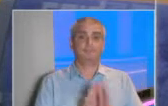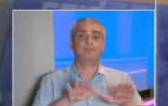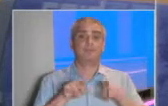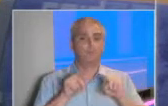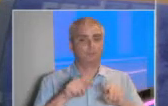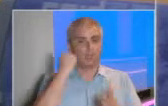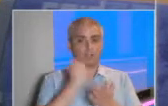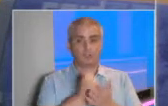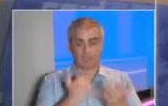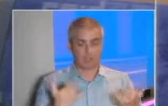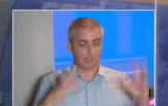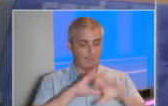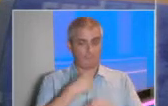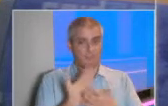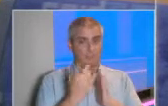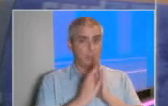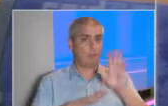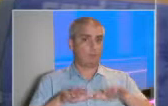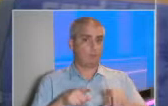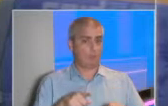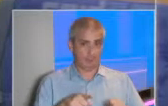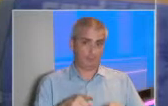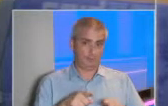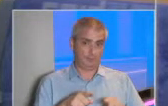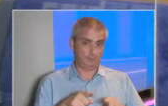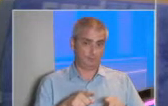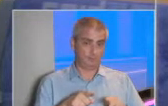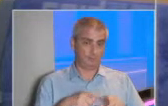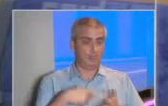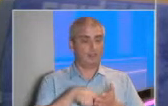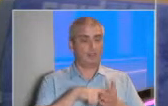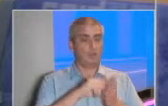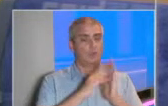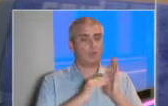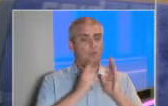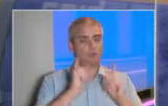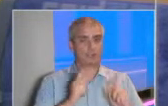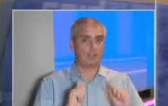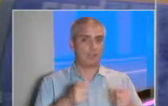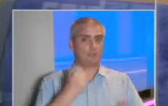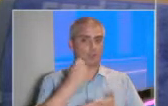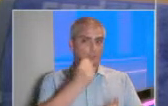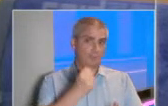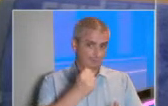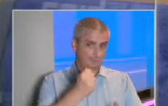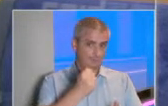הממשלה תאשר עד הערב הצעת חוק ממשלתית לתיקון המועד הנדרש להגשת התקציב.